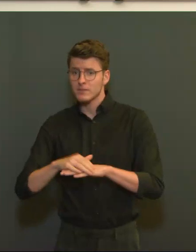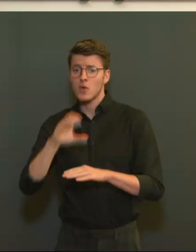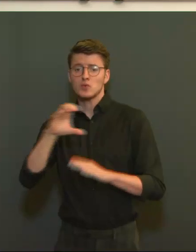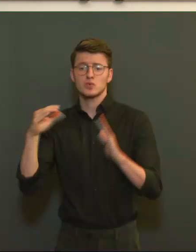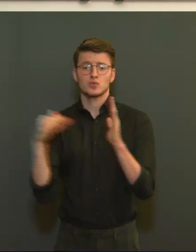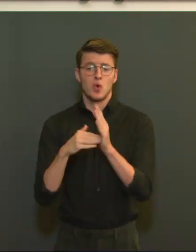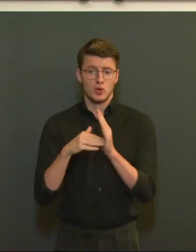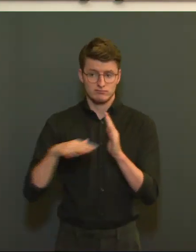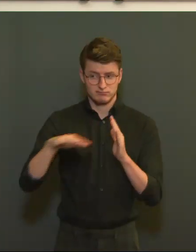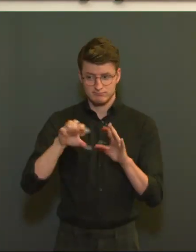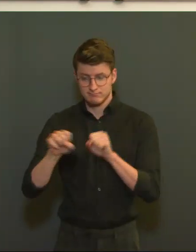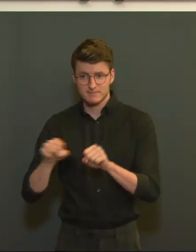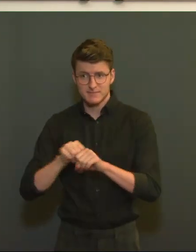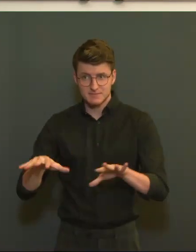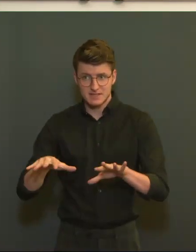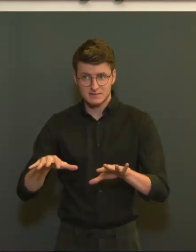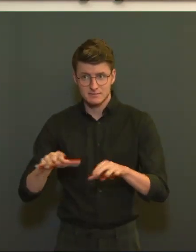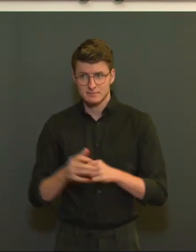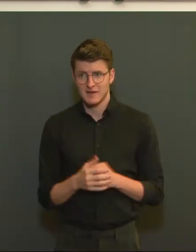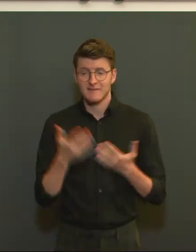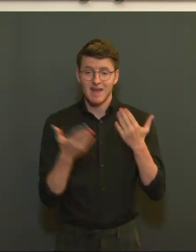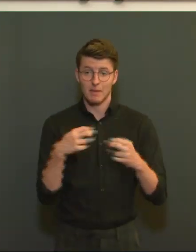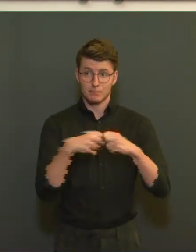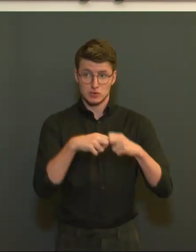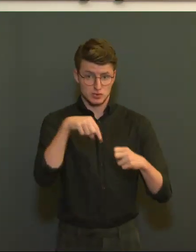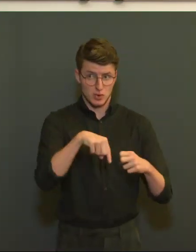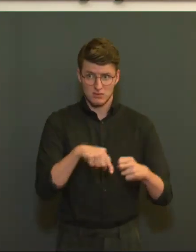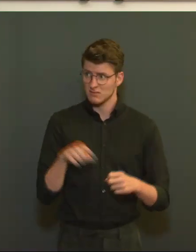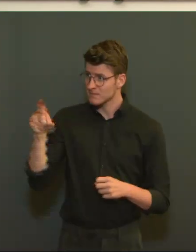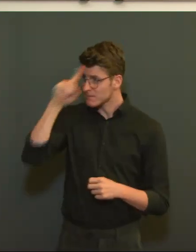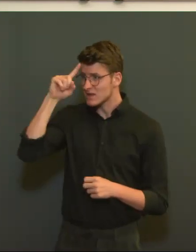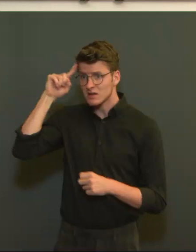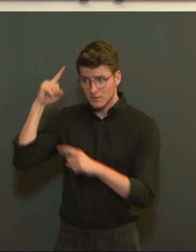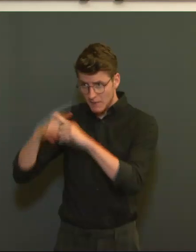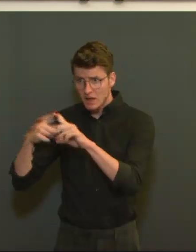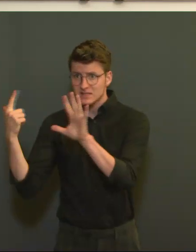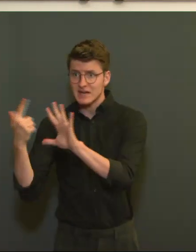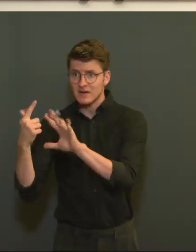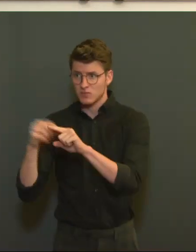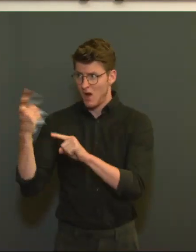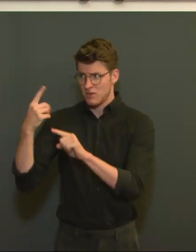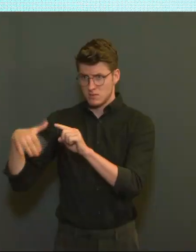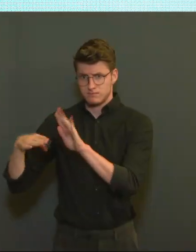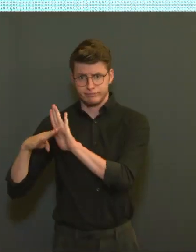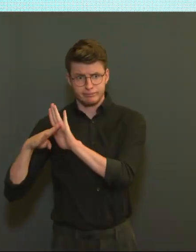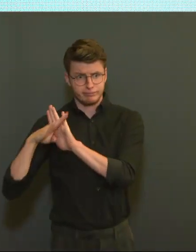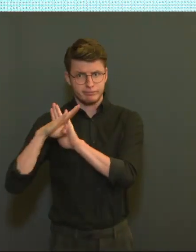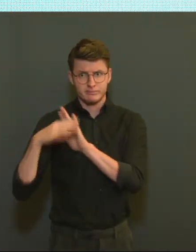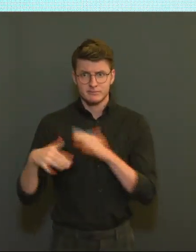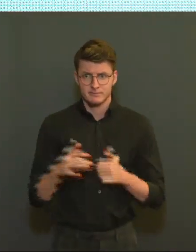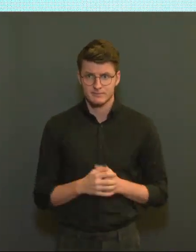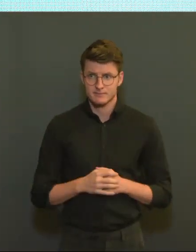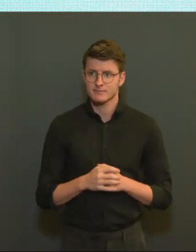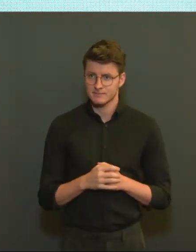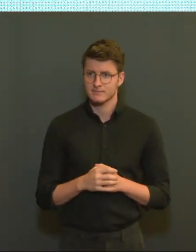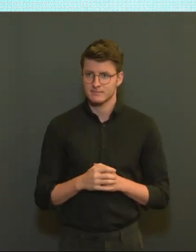Dat is meer dan 3 keer hoger dan in Brussel. En de trend is stijgend. Ook het aantal sterfgevallen per